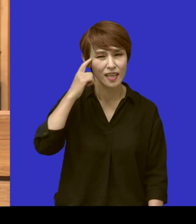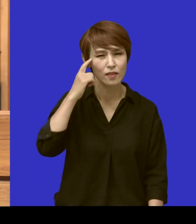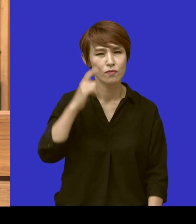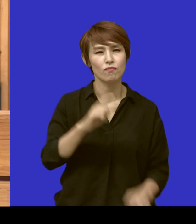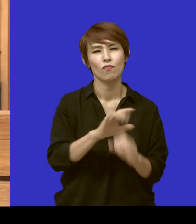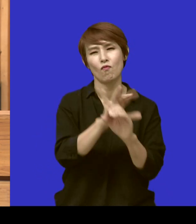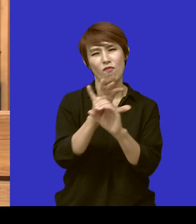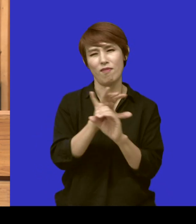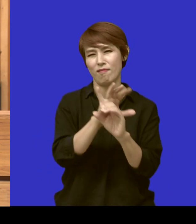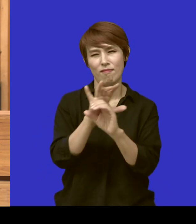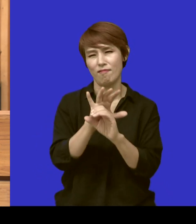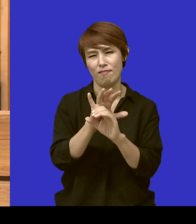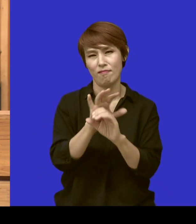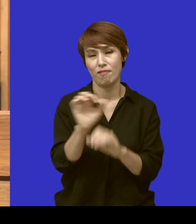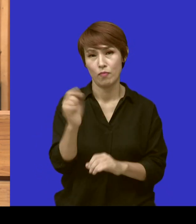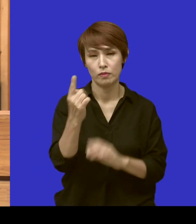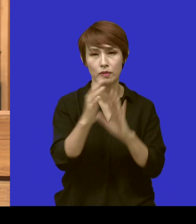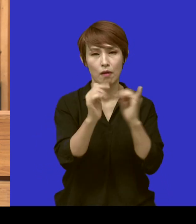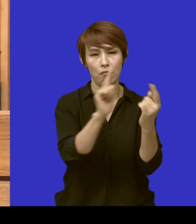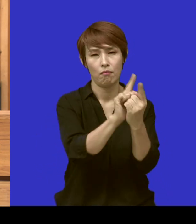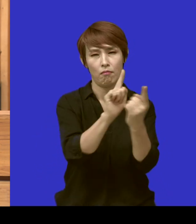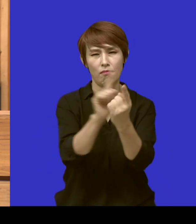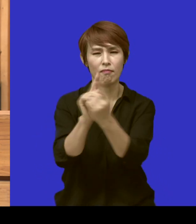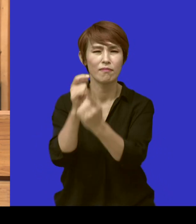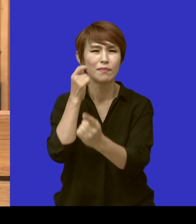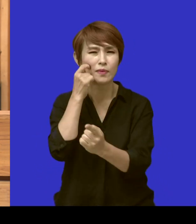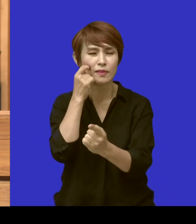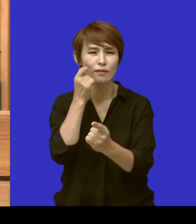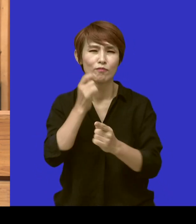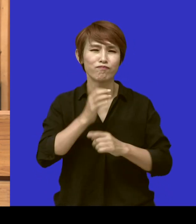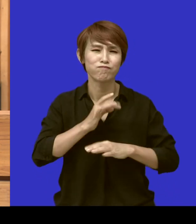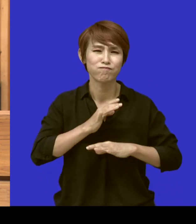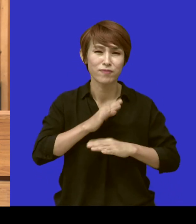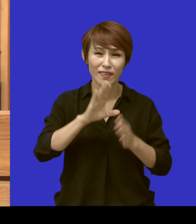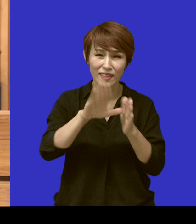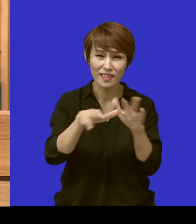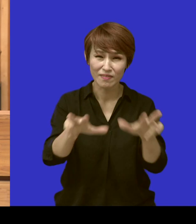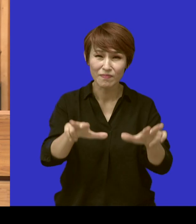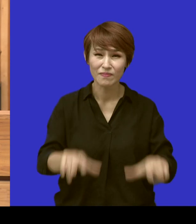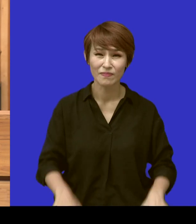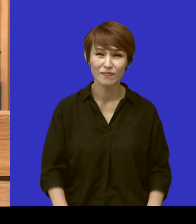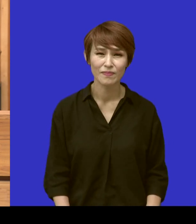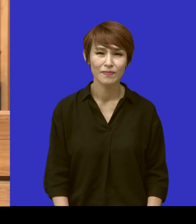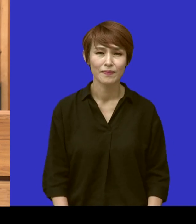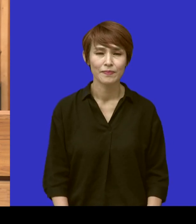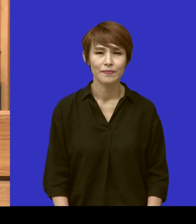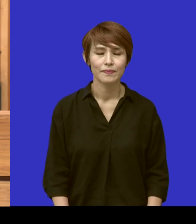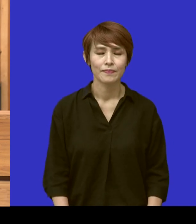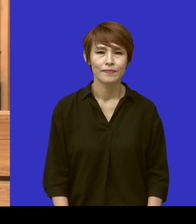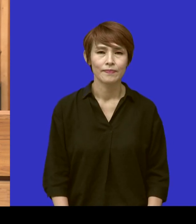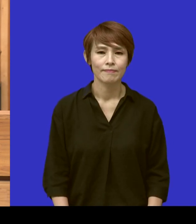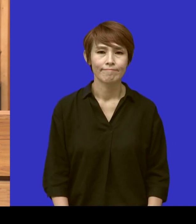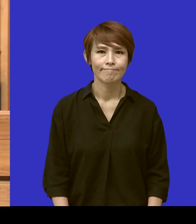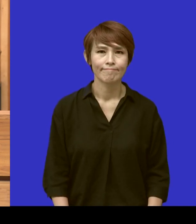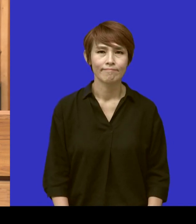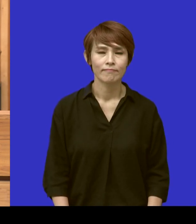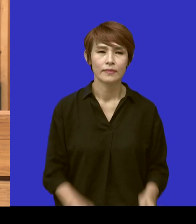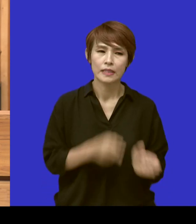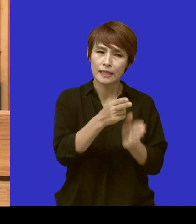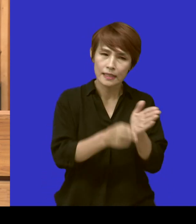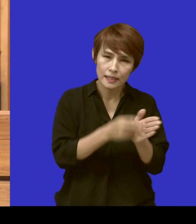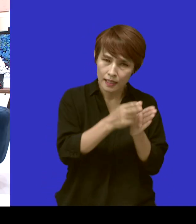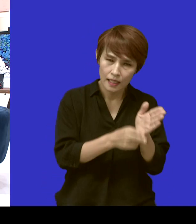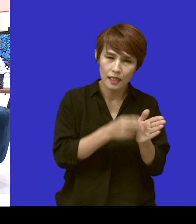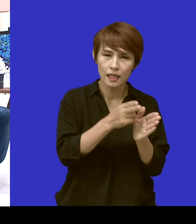때문에 사람과 접촉을 하기가 참 두려운 시대잖아요. 그래서 아마도 뭐